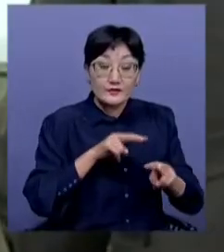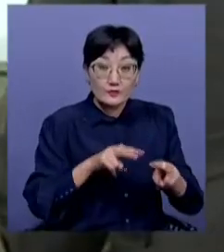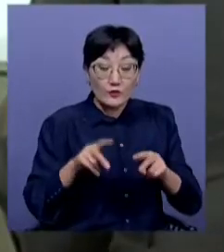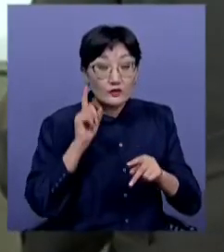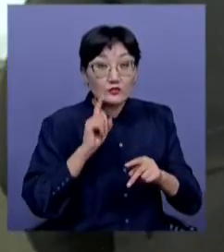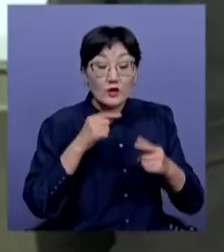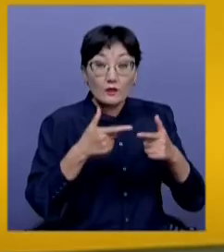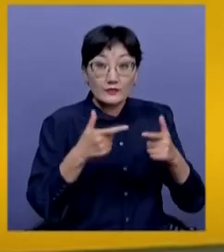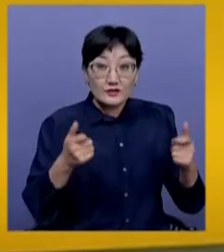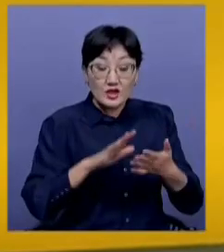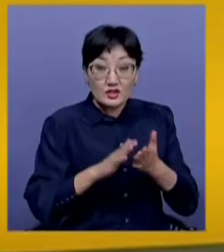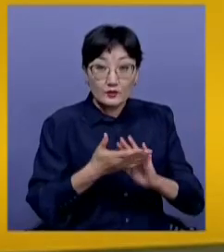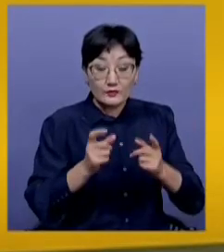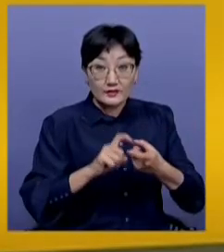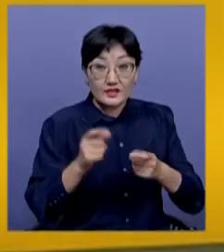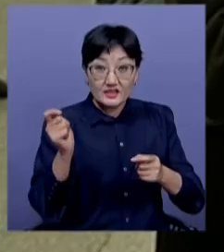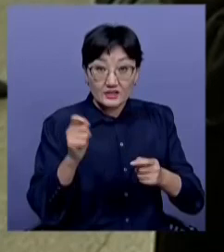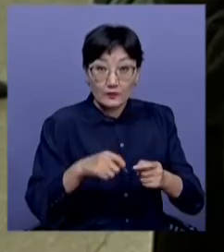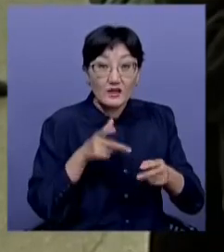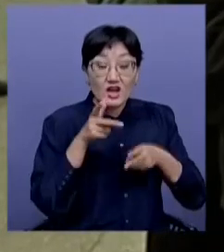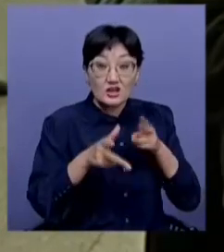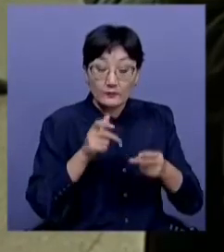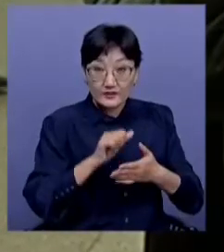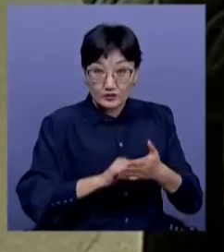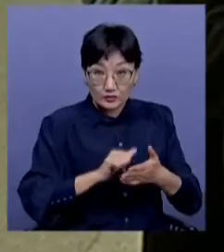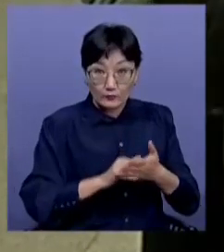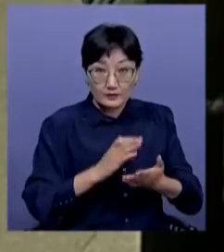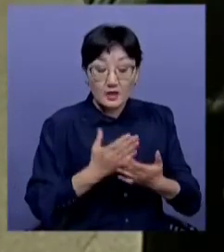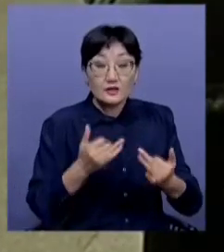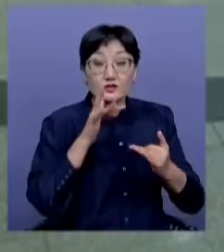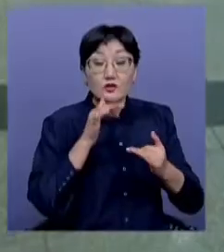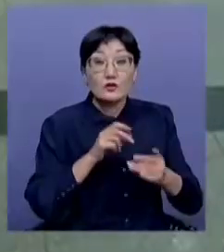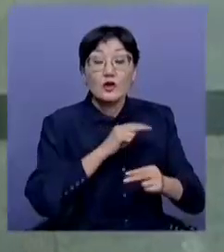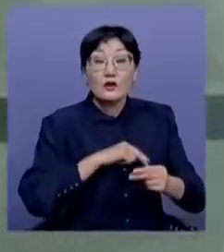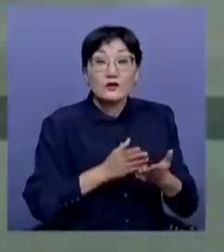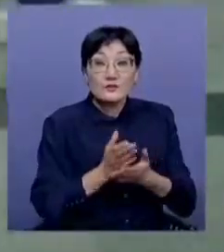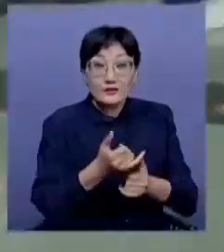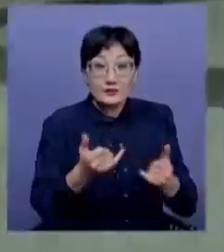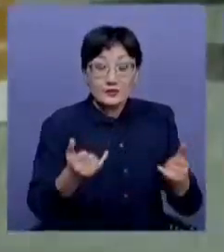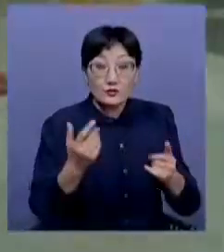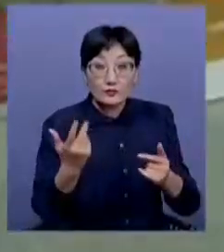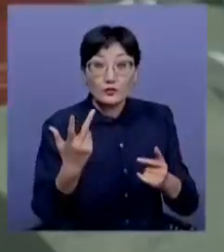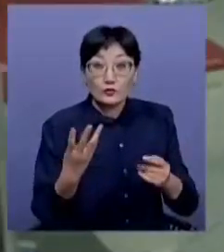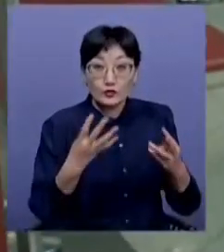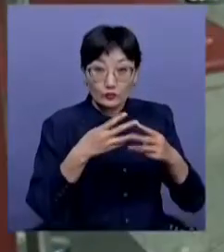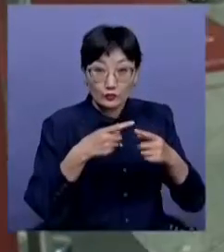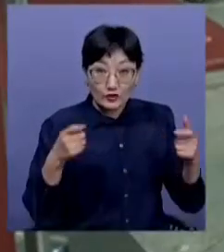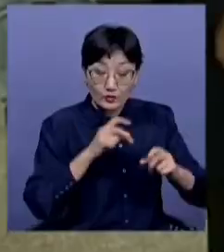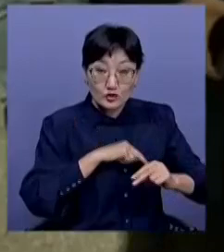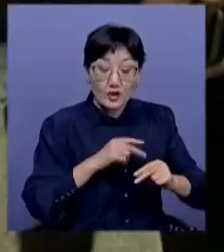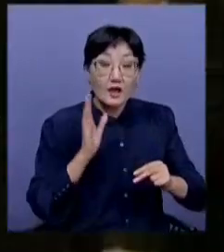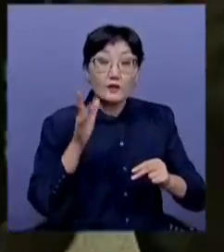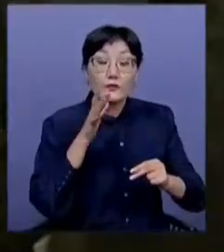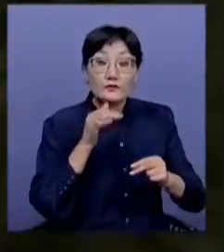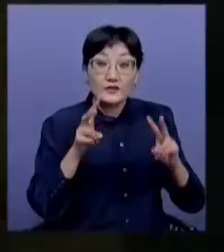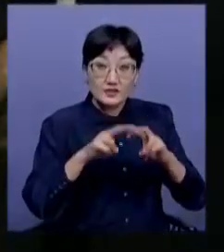уақытша қонақ үйдің жай күйі туралы келіп түскен шағым себеп болған. Қазіргі уақытта қызмет көрсетіп жатқан сол 4 қонақ үйдің жұмысы да алдағы